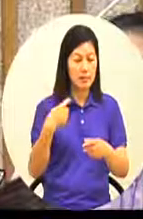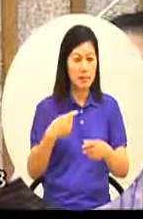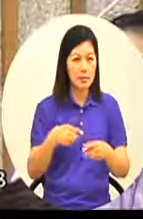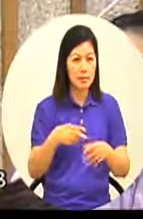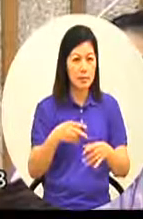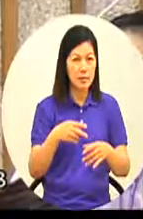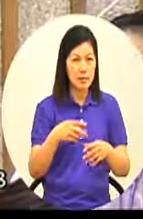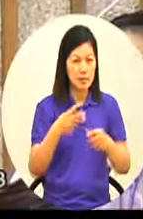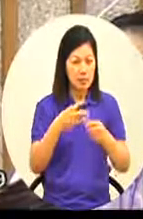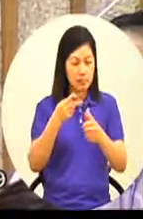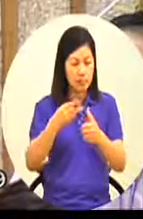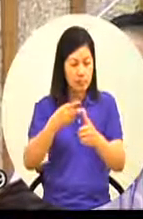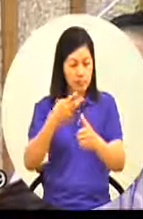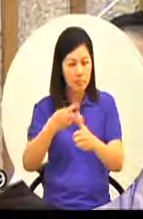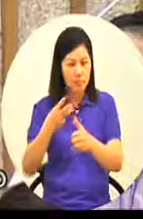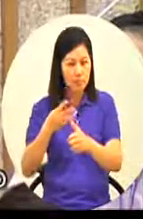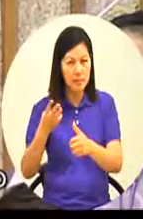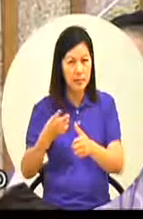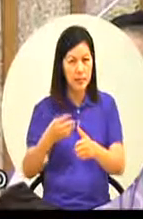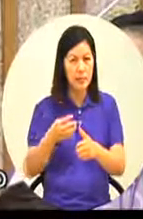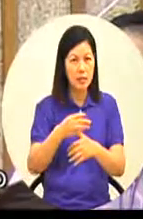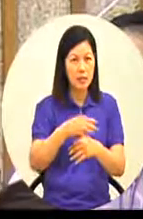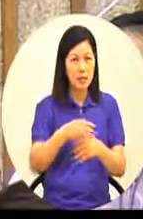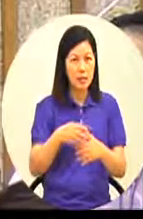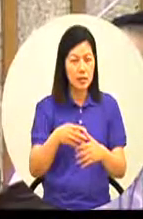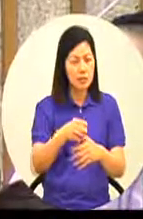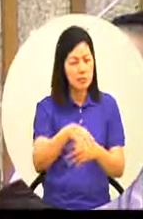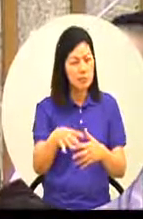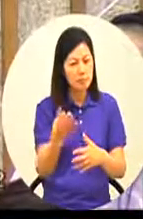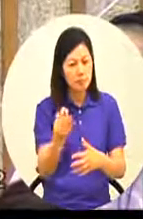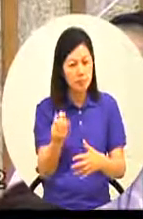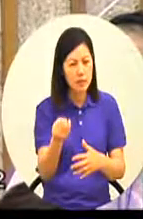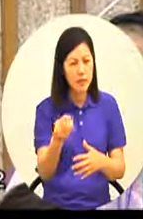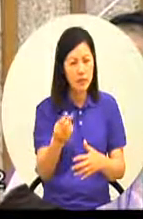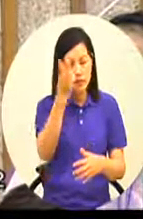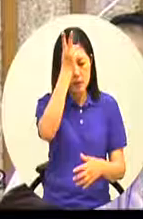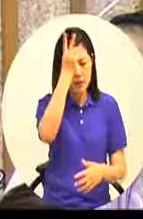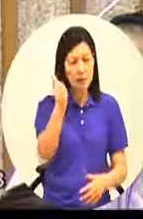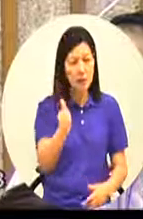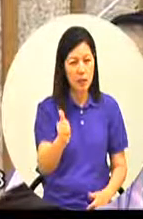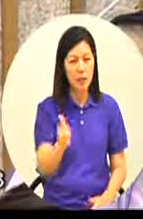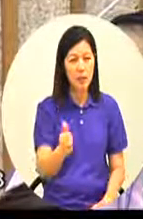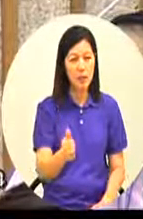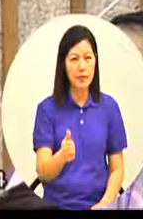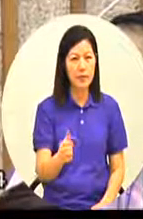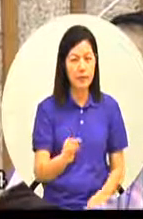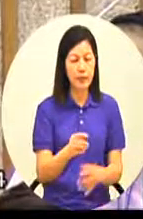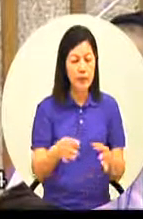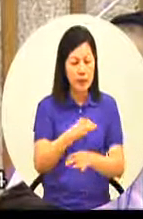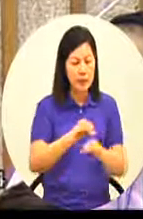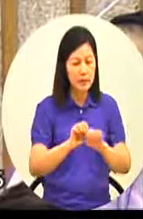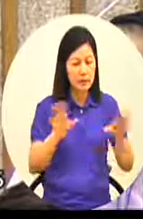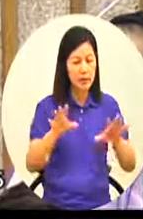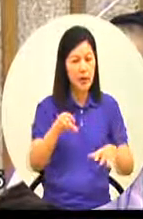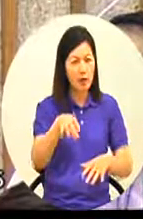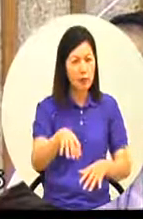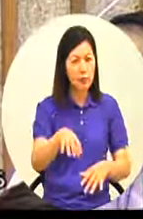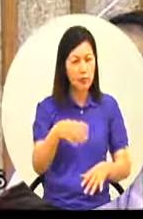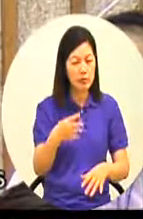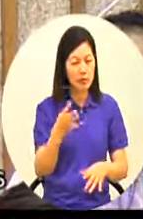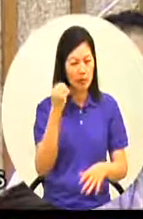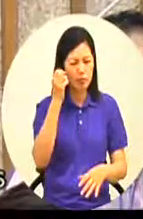三名、第四名、第五名大概是四次，我有几个是曾文生啊，金花局哈，还有几个我